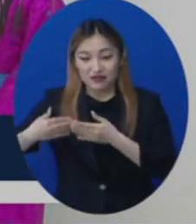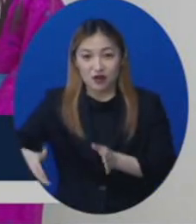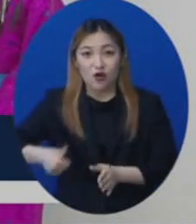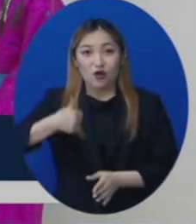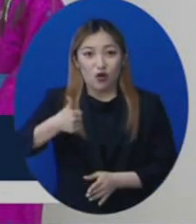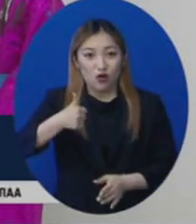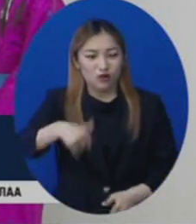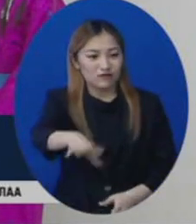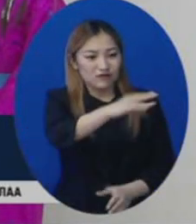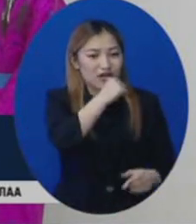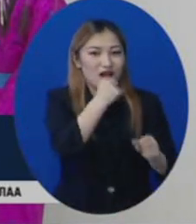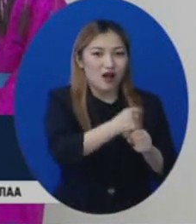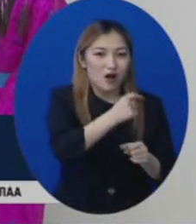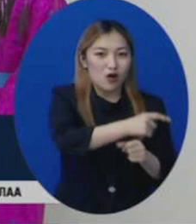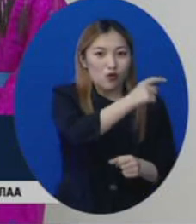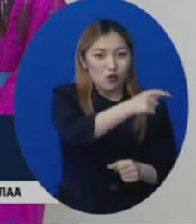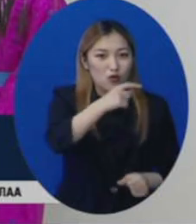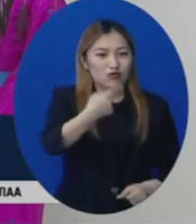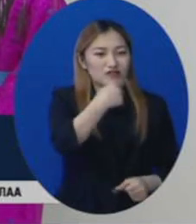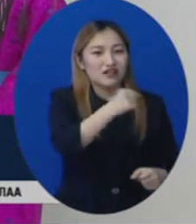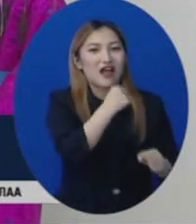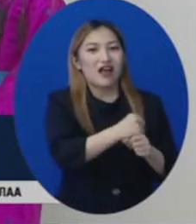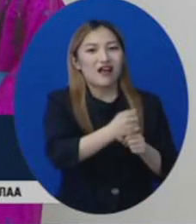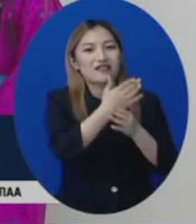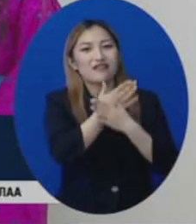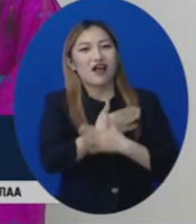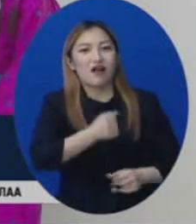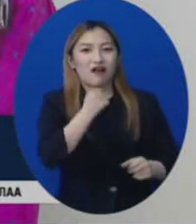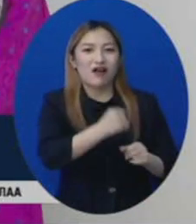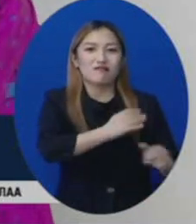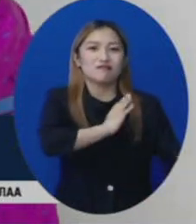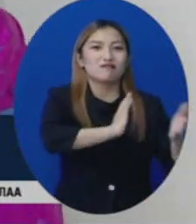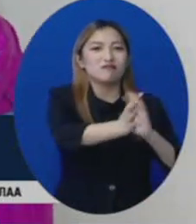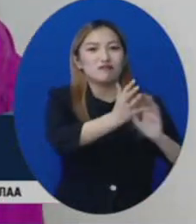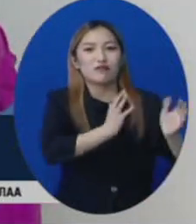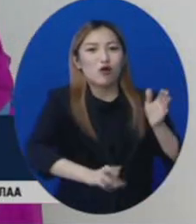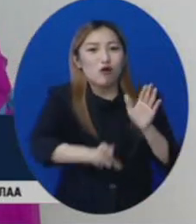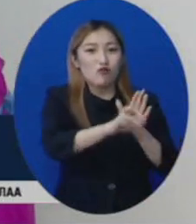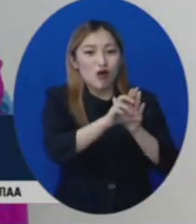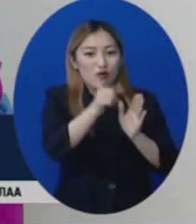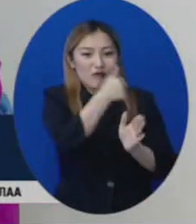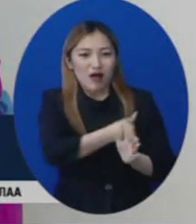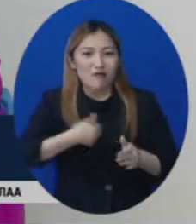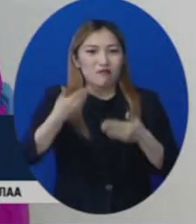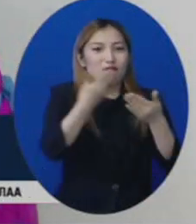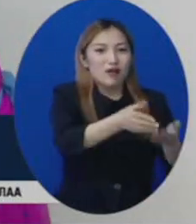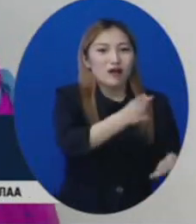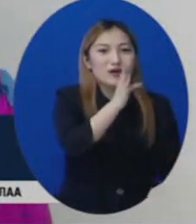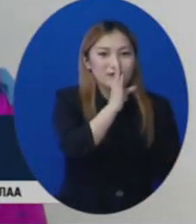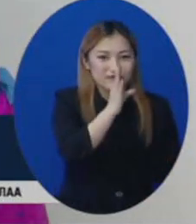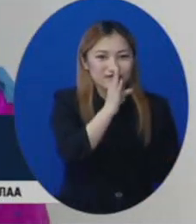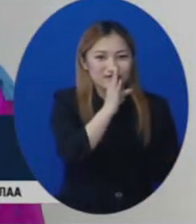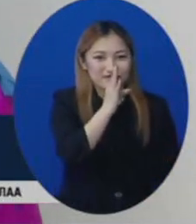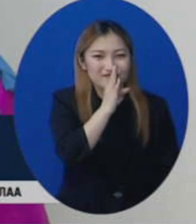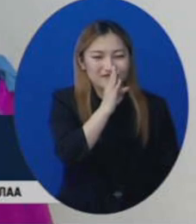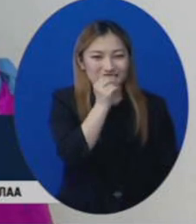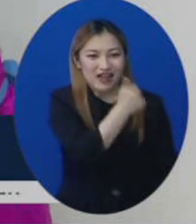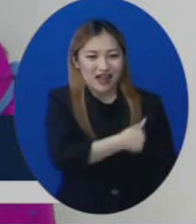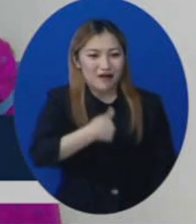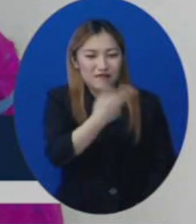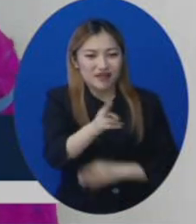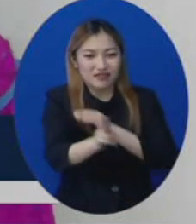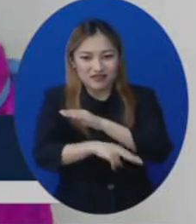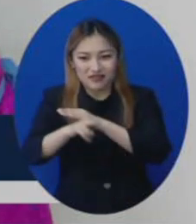эмнэлгийн ажилчид бас ажилтнуудаас ажиллах боломж өгсөж бид нэг хангаж ялангуяа сургалт арга зүйн үйлчлэлийг бид нэг хангаж одоо